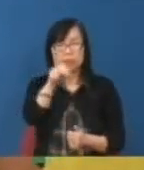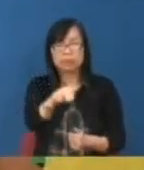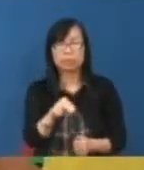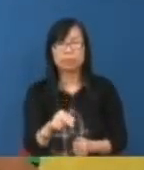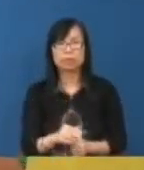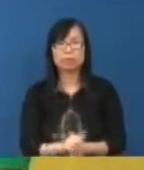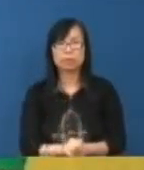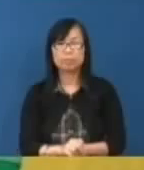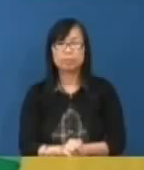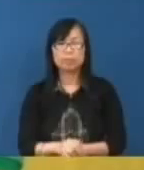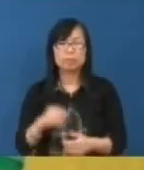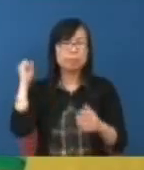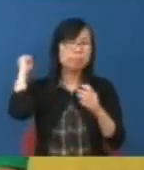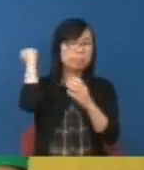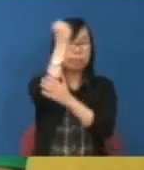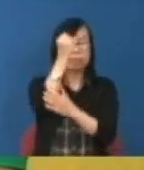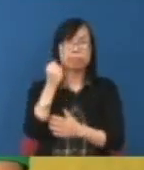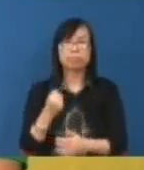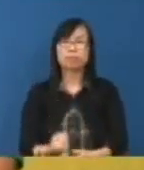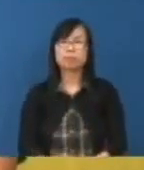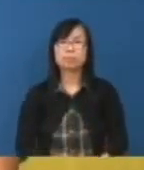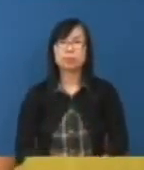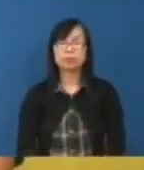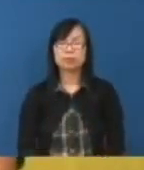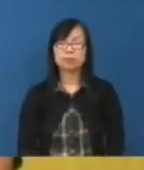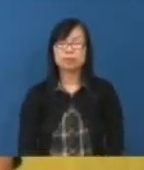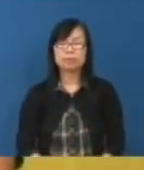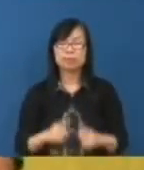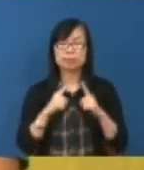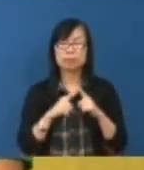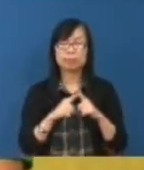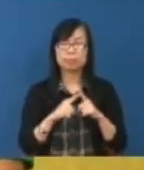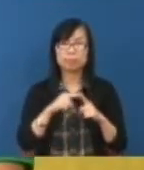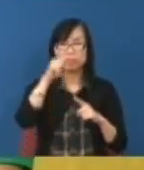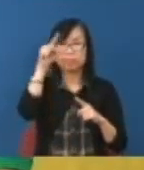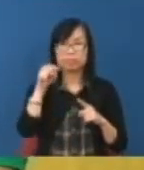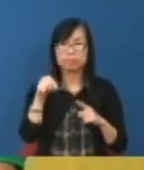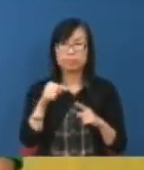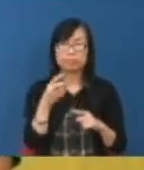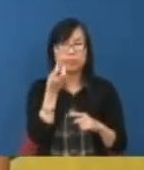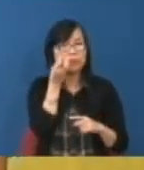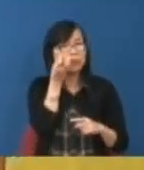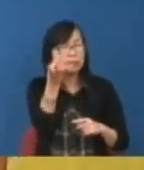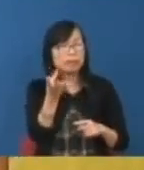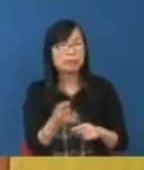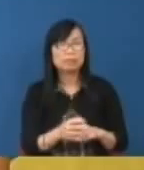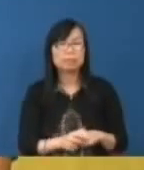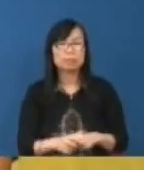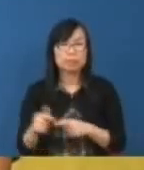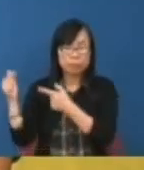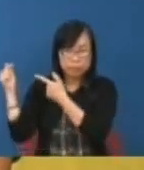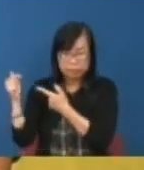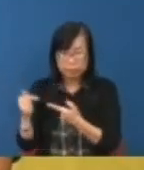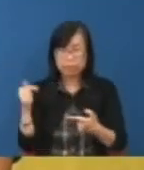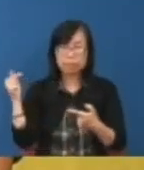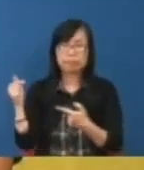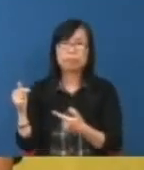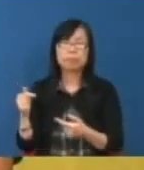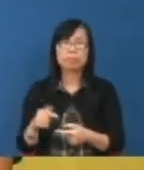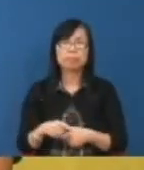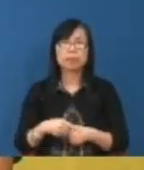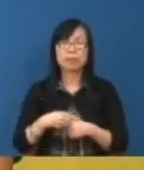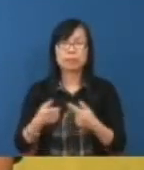進行一種反撲。所以很大程度上一件事就是說，究竟這班被歧視的人會不會繼續站在一個